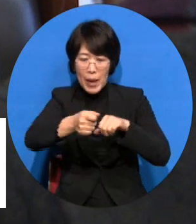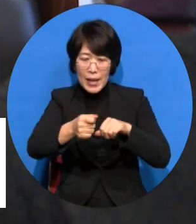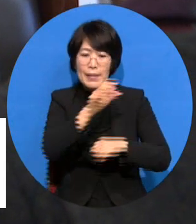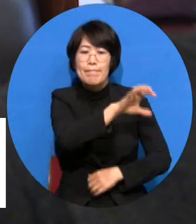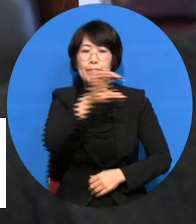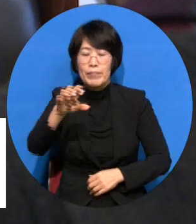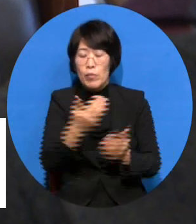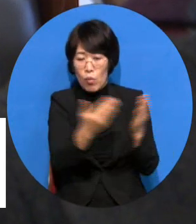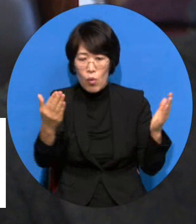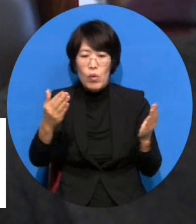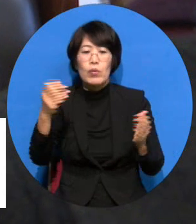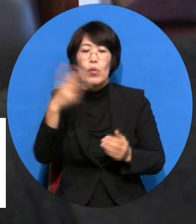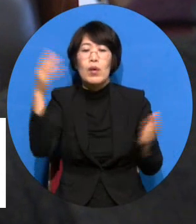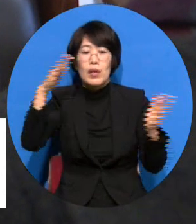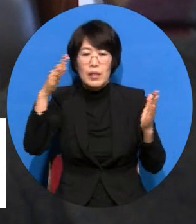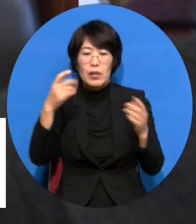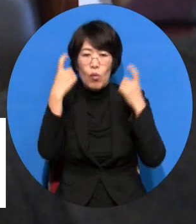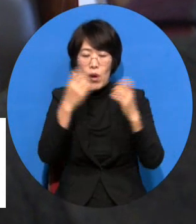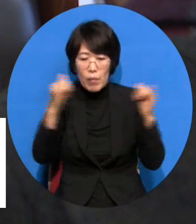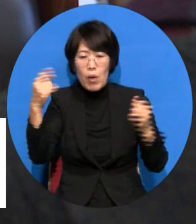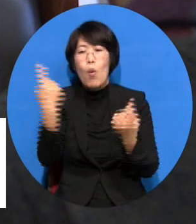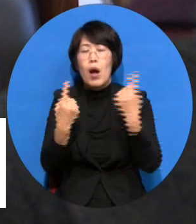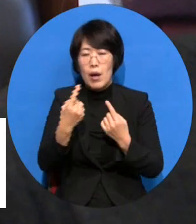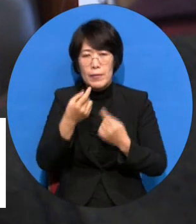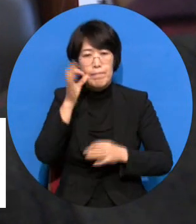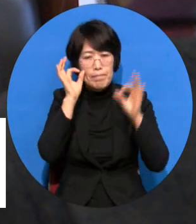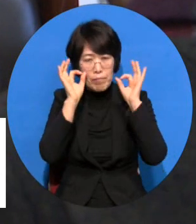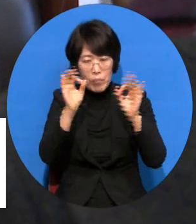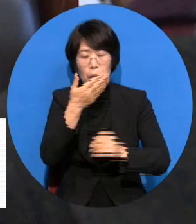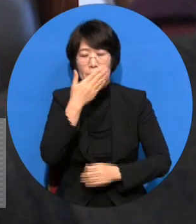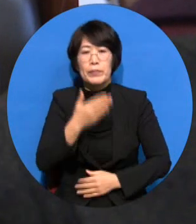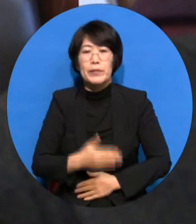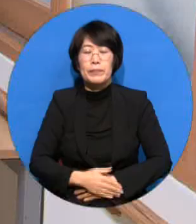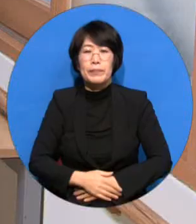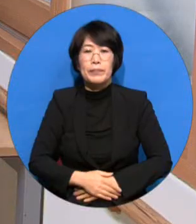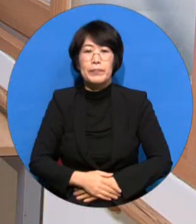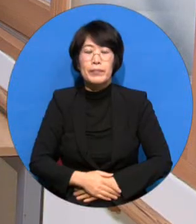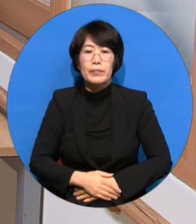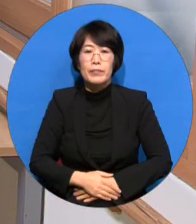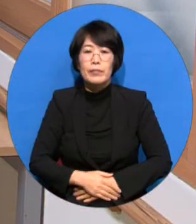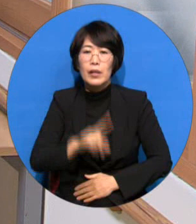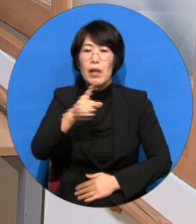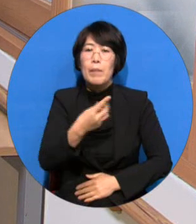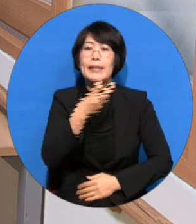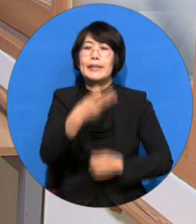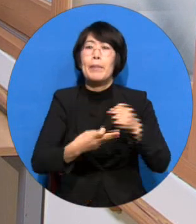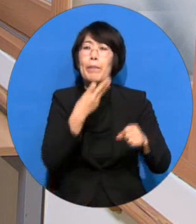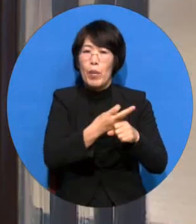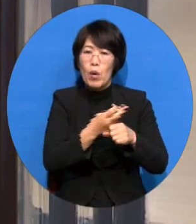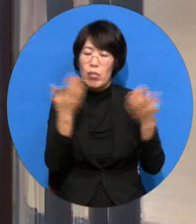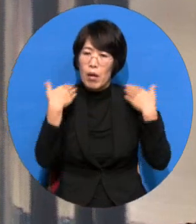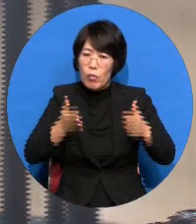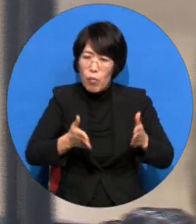호랑이 박제를 전시하면 학생들과 여러 관광객들이 많이 볼 수 있지 않을까. 113년 동안 학교 복도에